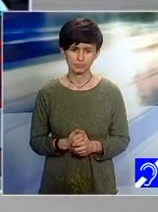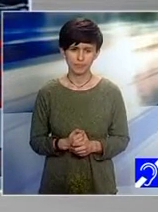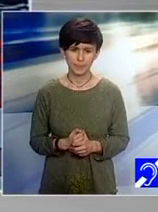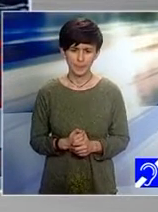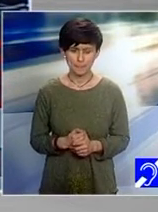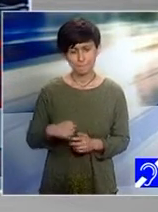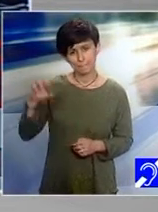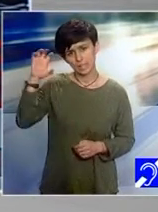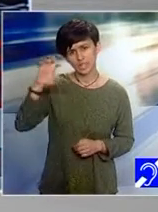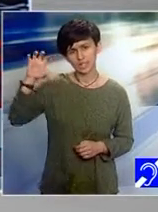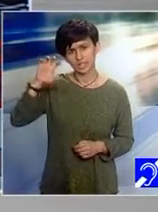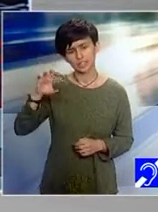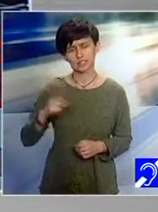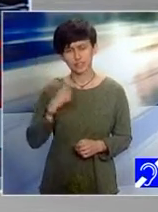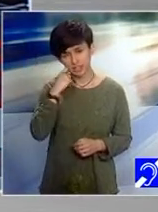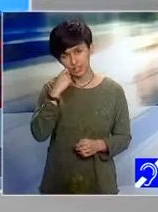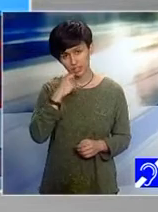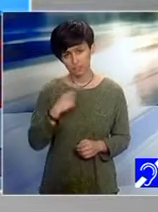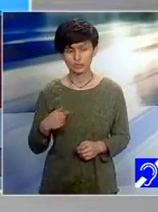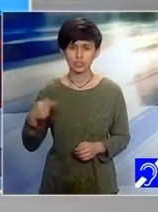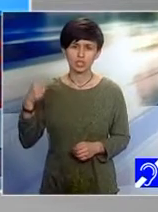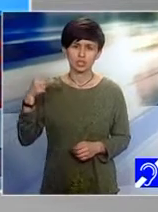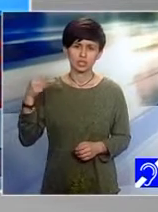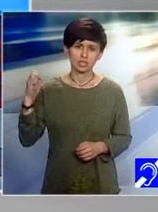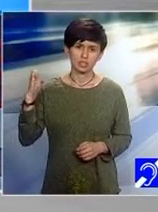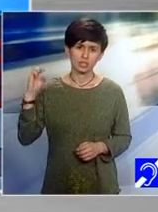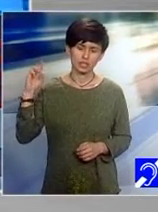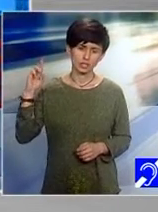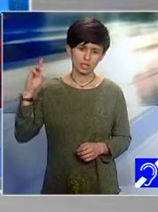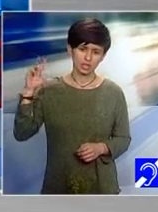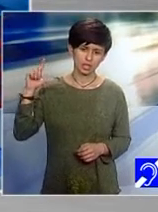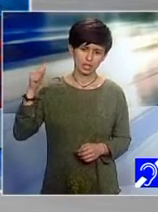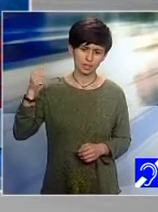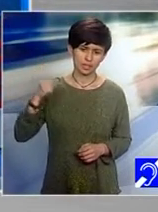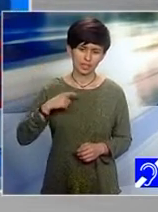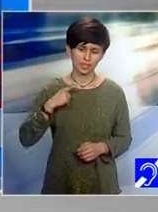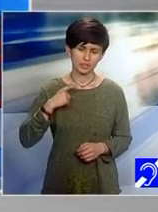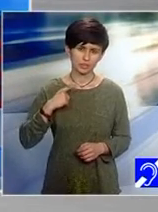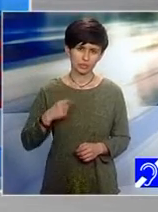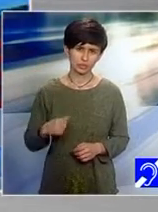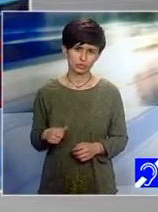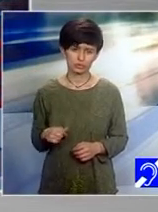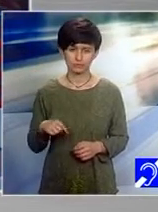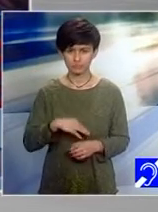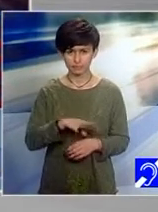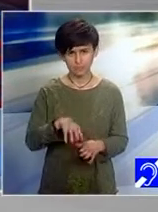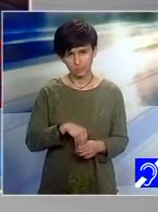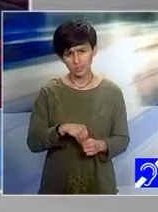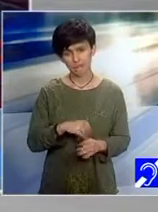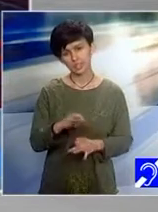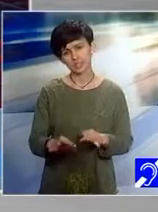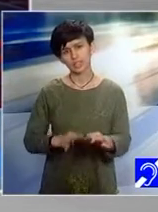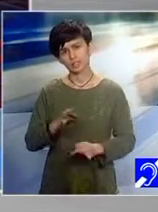În Transilvania, implicit în Cluj, Gherla, au fost și sunt acele familii